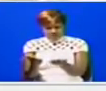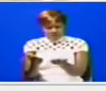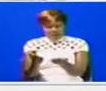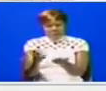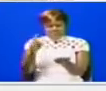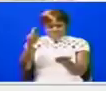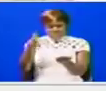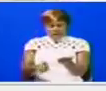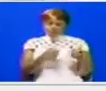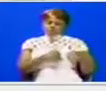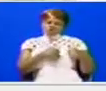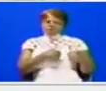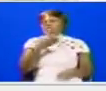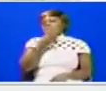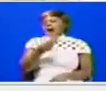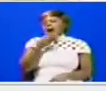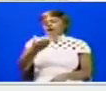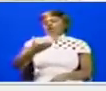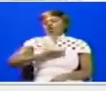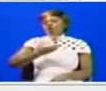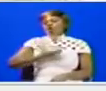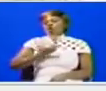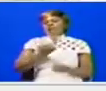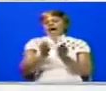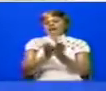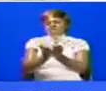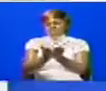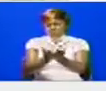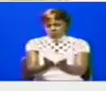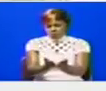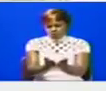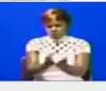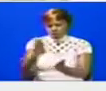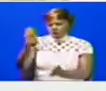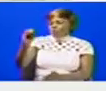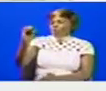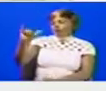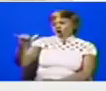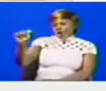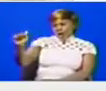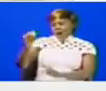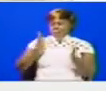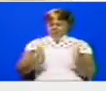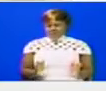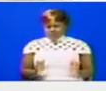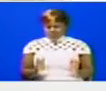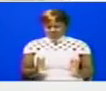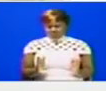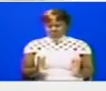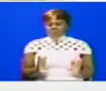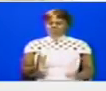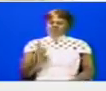urafiki na mtu wa madhara ama jaboya. Kwa dhuluo, anasema jaboya.